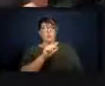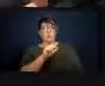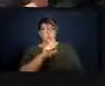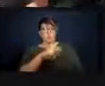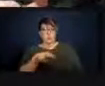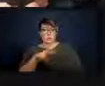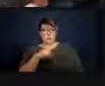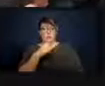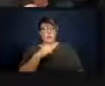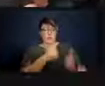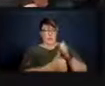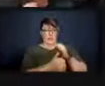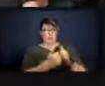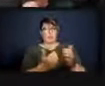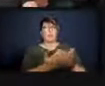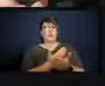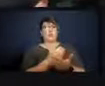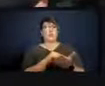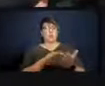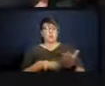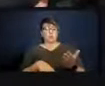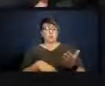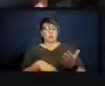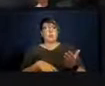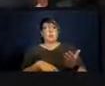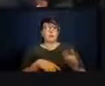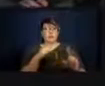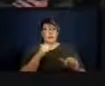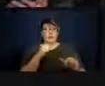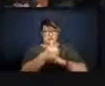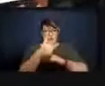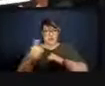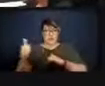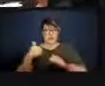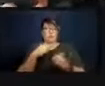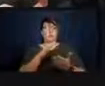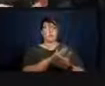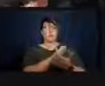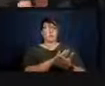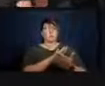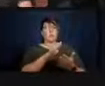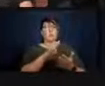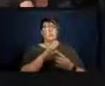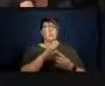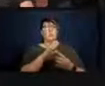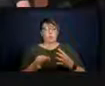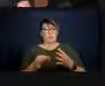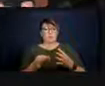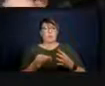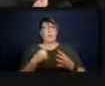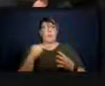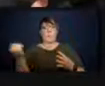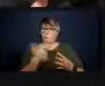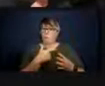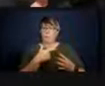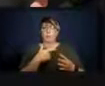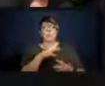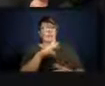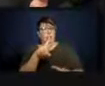طبعا الأول من يونيو، وفق مجلس الإدارة على خطة اختيار المدارس.